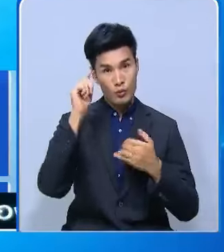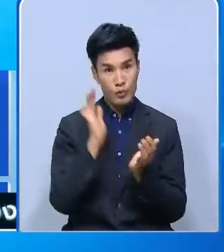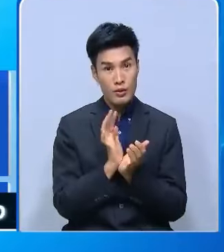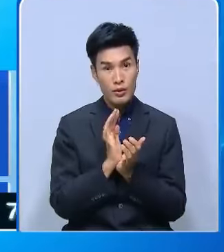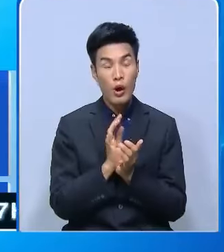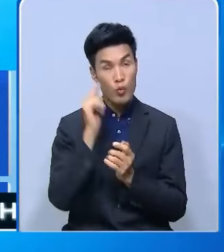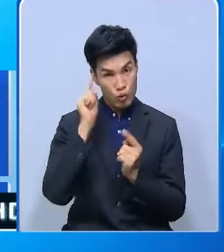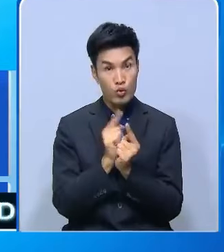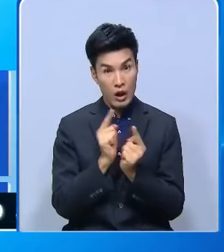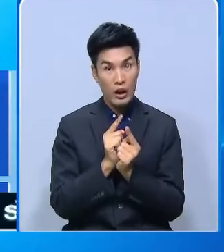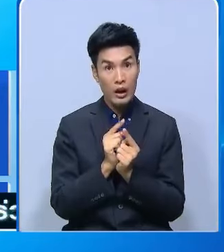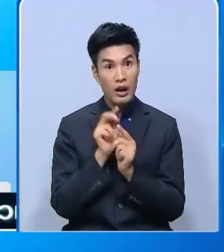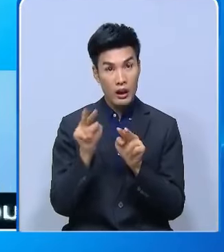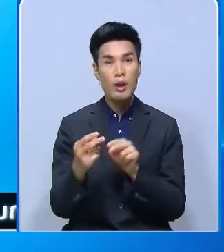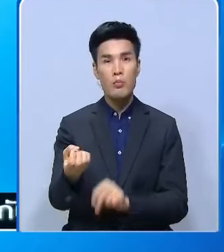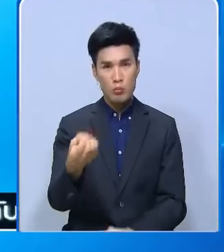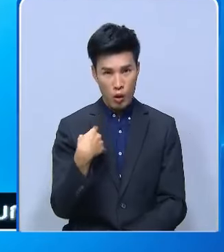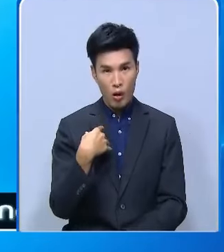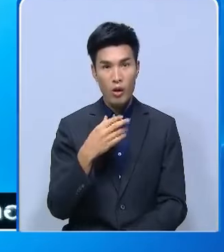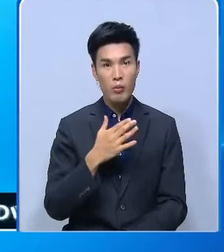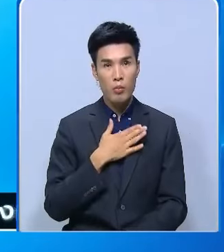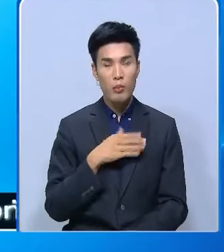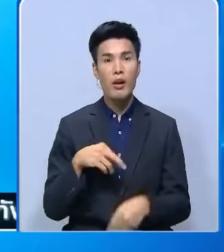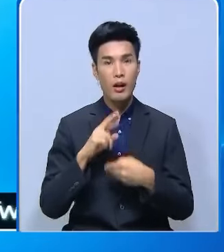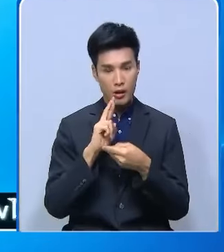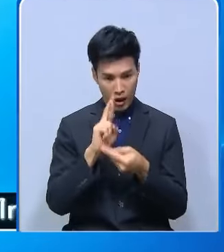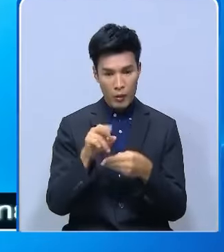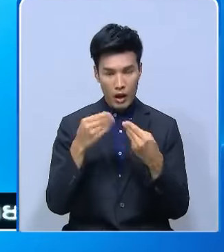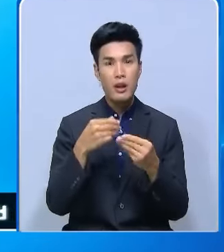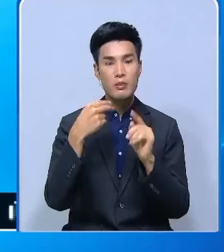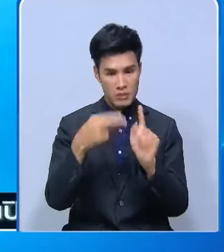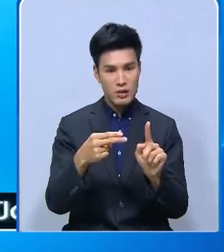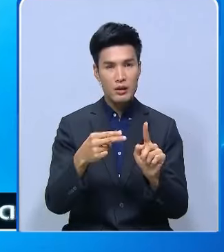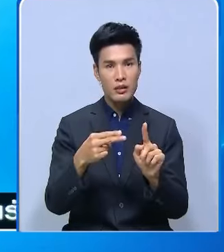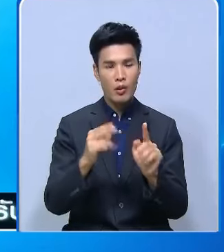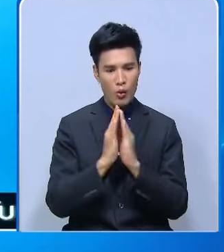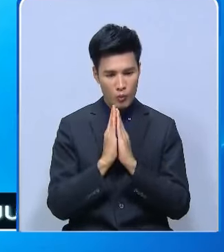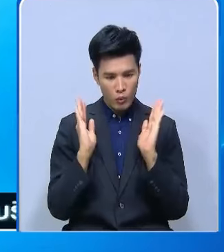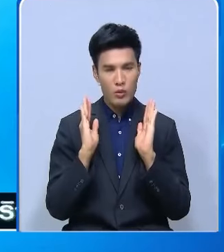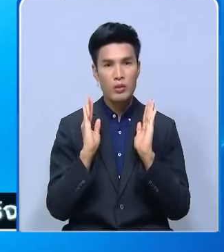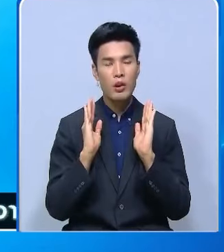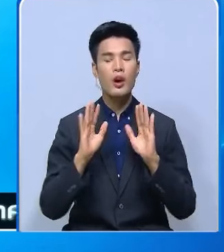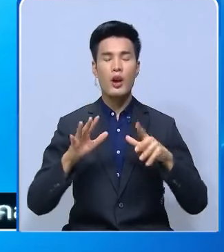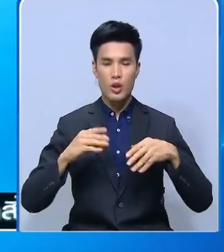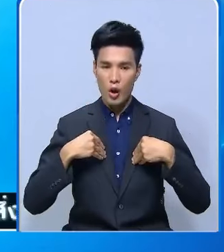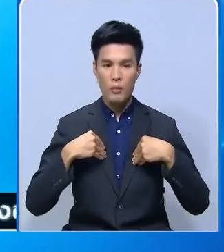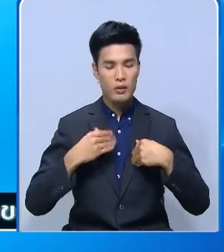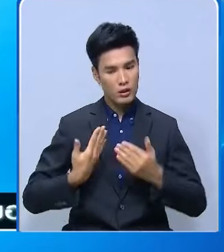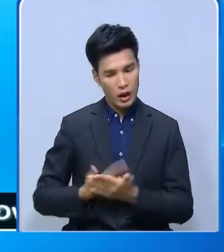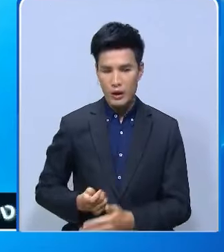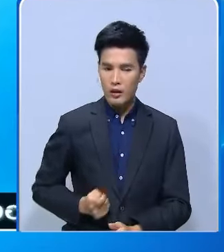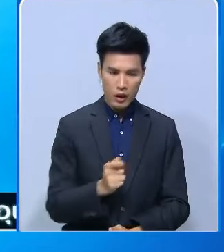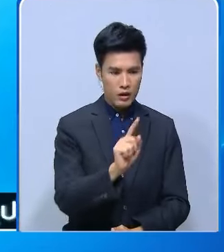ในภาพในคลิปแจ้งเบาะแสมาเลยครับเดี๋ยวผมให้รางวัลนำจับ 10,000 บาท นี่ก็คือยอมแล้วล่ะยอมควัก 10,000 บา